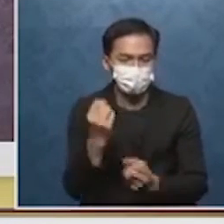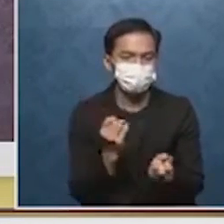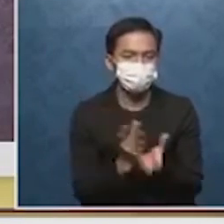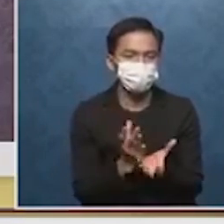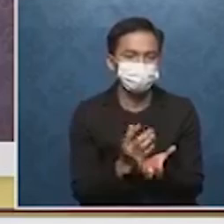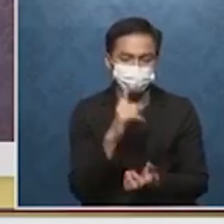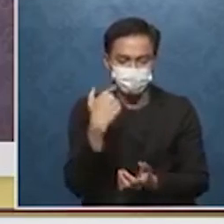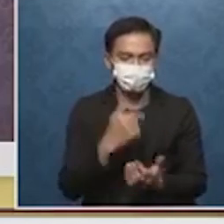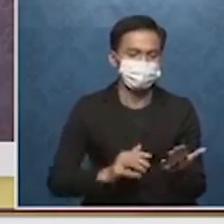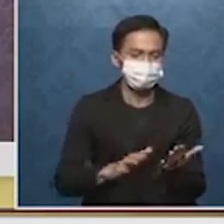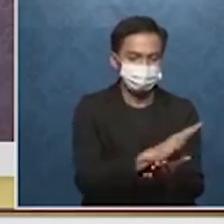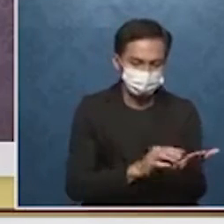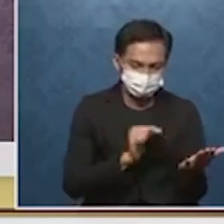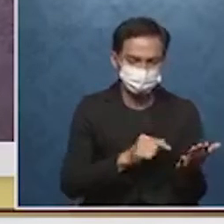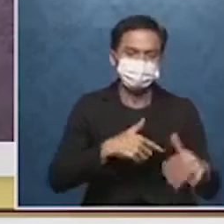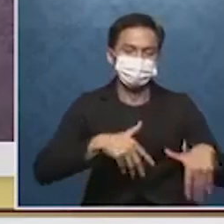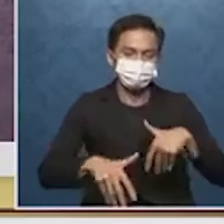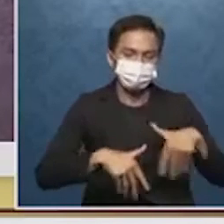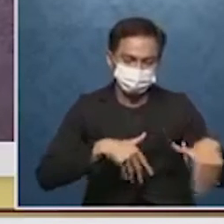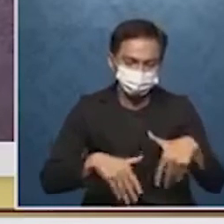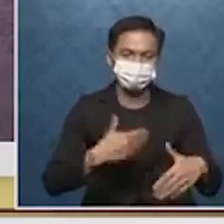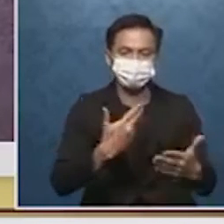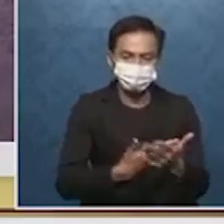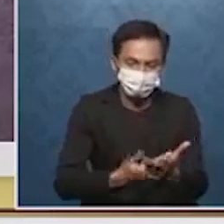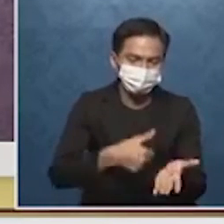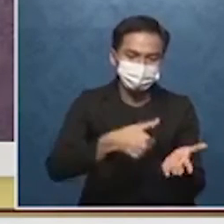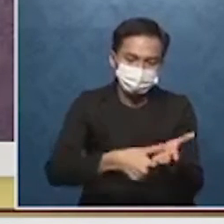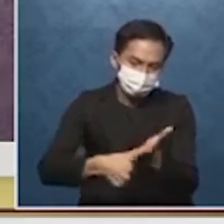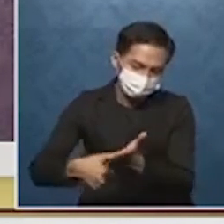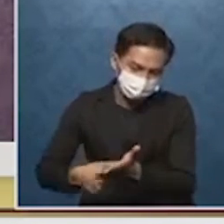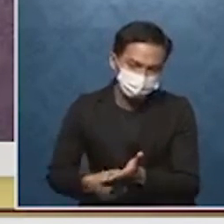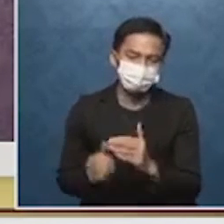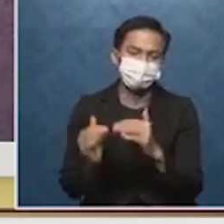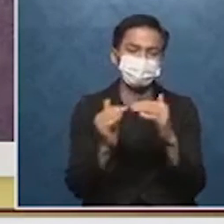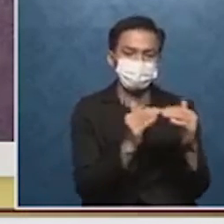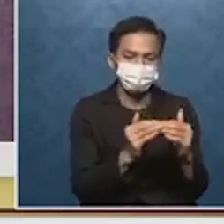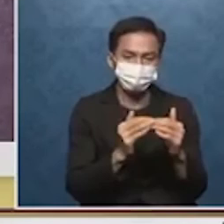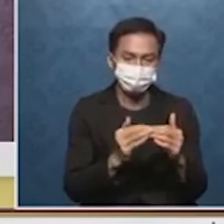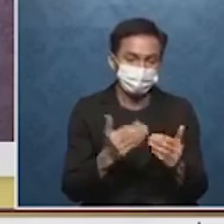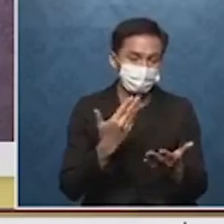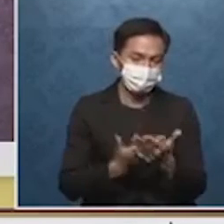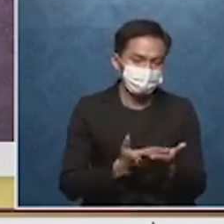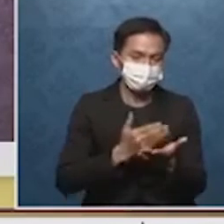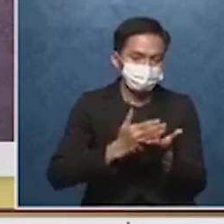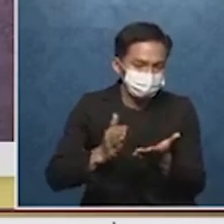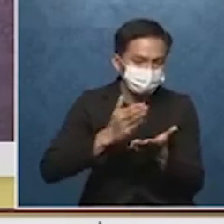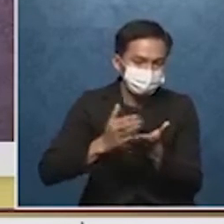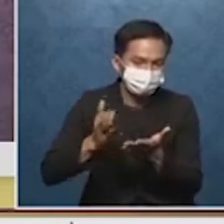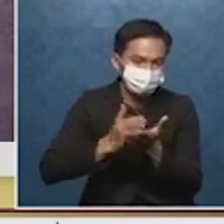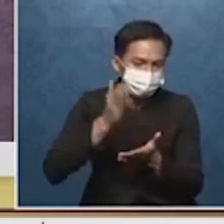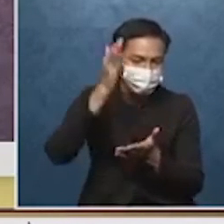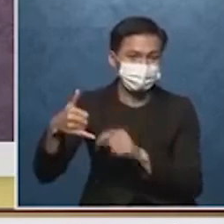คนเนี่ยก็จะต้องมาร่วมกันเป็นหนี้นะครับแล้วก็ต้องไปใช้จ่ายในไปใช้หนี้ในอนาค